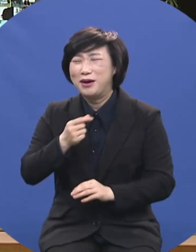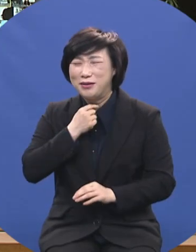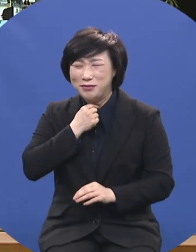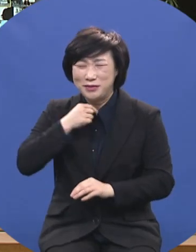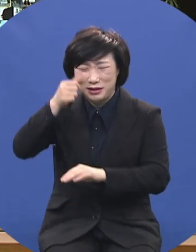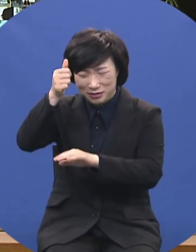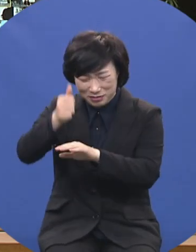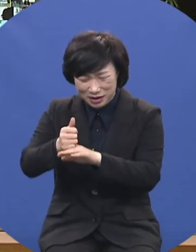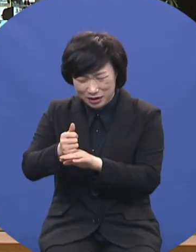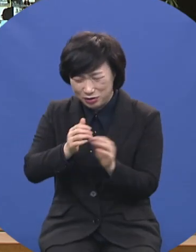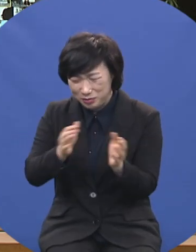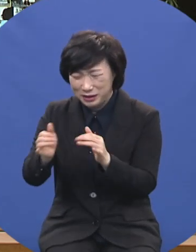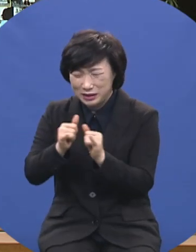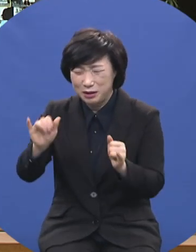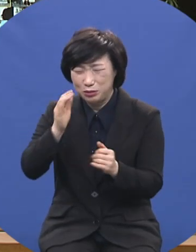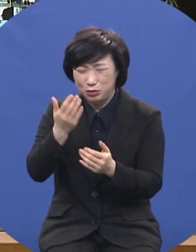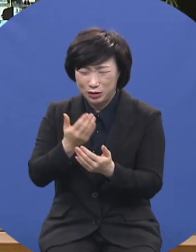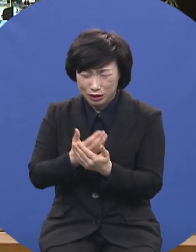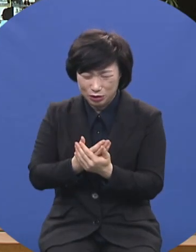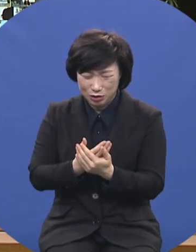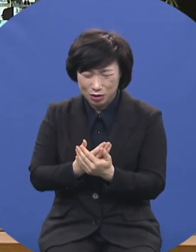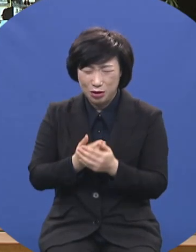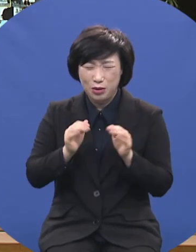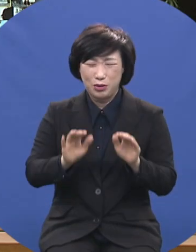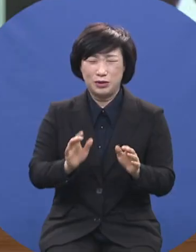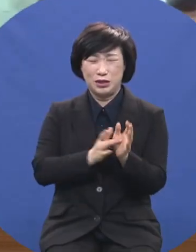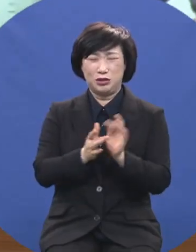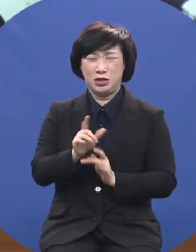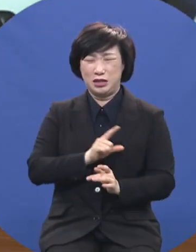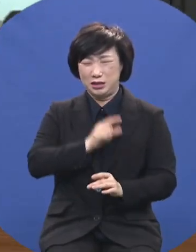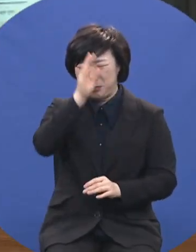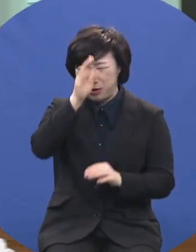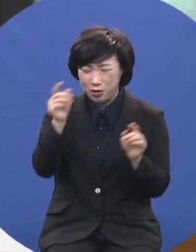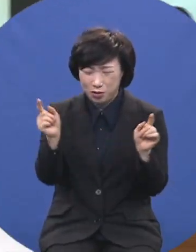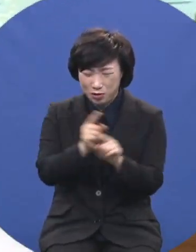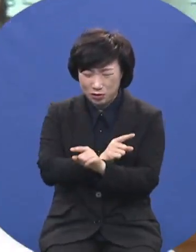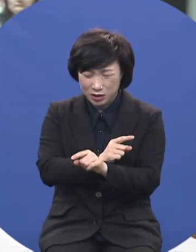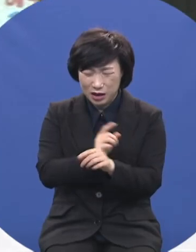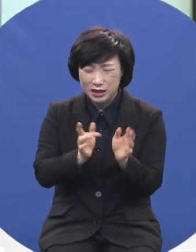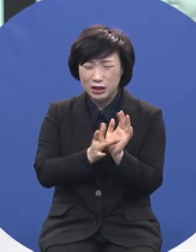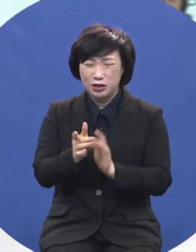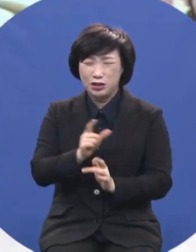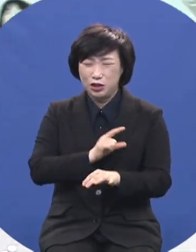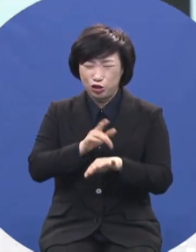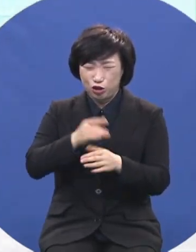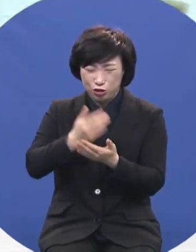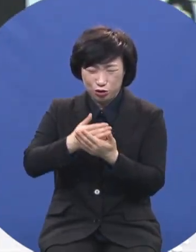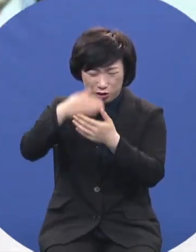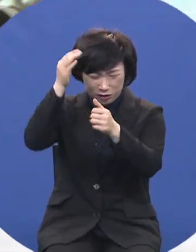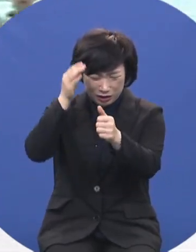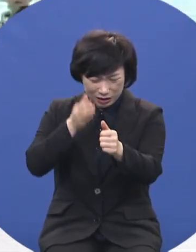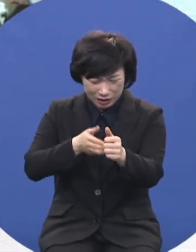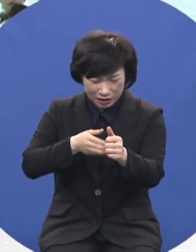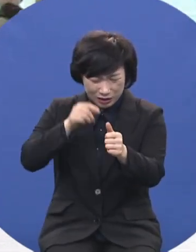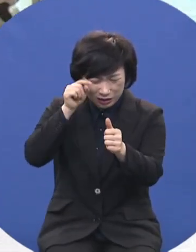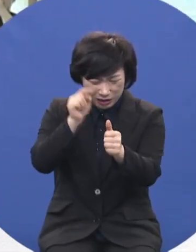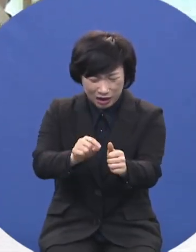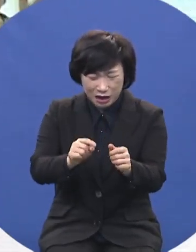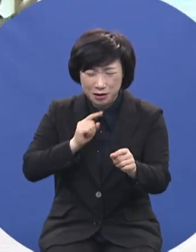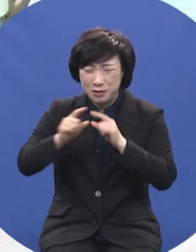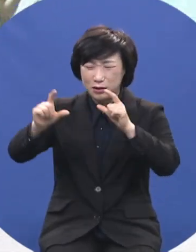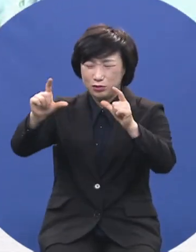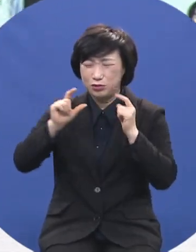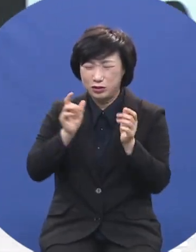내는 자가 되게 하옵소서. 내 이름으로 병 고쳐라, 내 이름으로 귀신 쫓아라